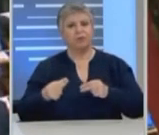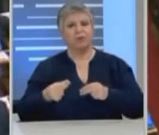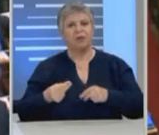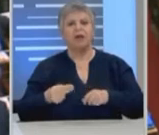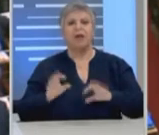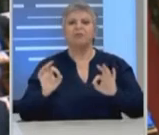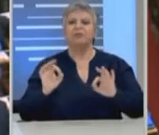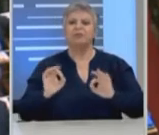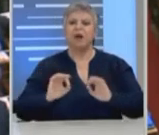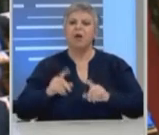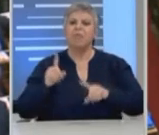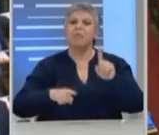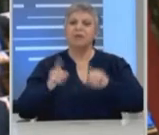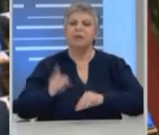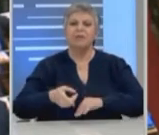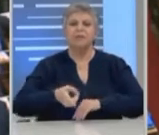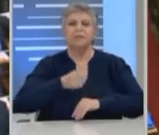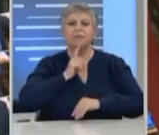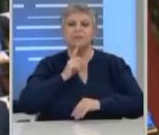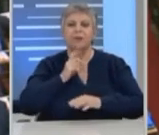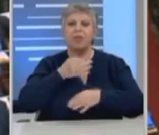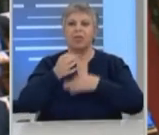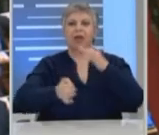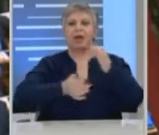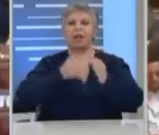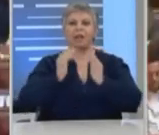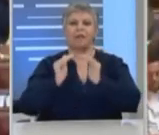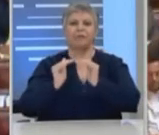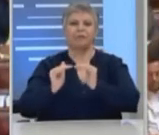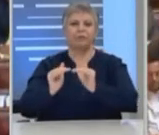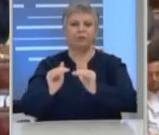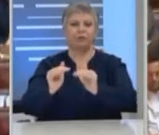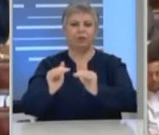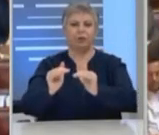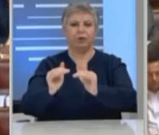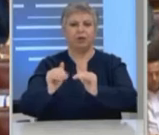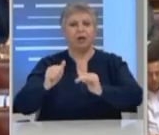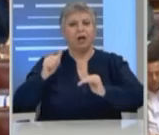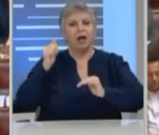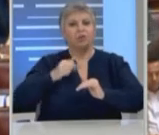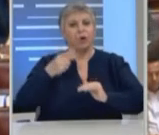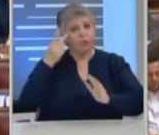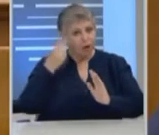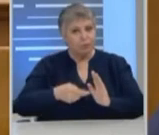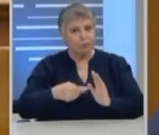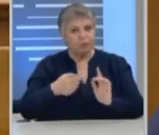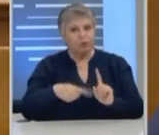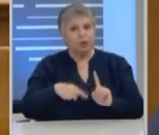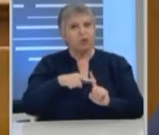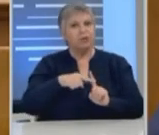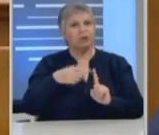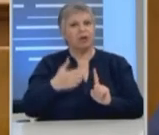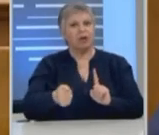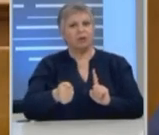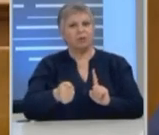σε μια καραμέλα, περνάμε σε μια θετική ατζέντα. Πώς να το κάνουμε? Μια θετική ατζέντα και για τη χώρα, αλλά και για την